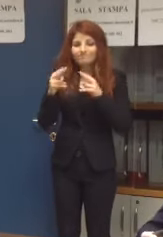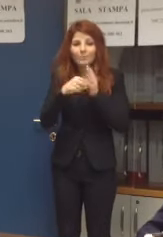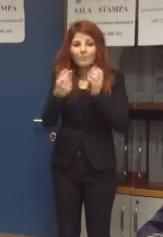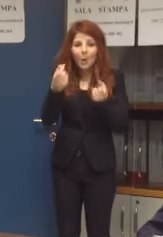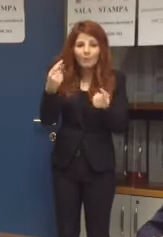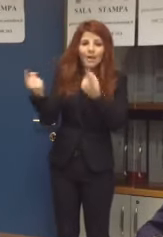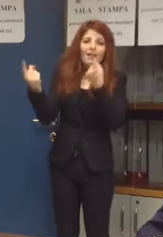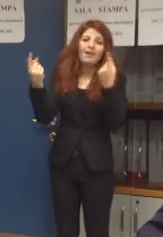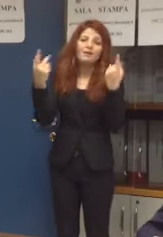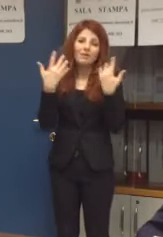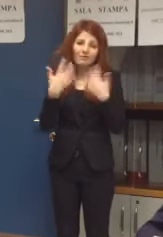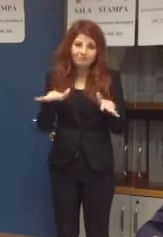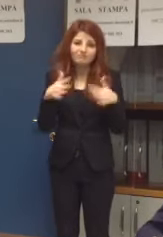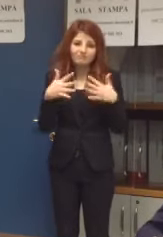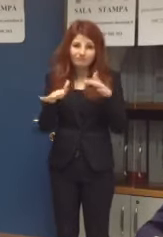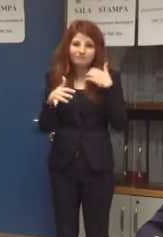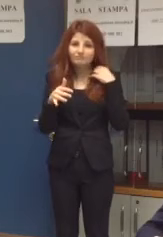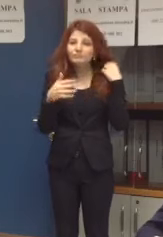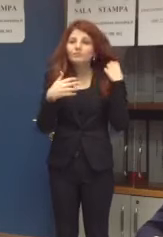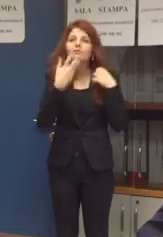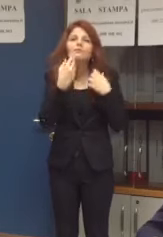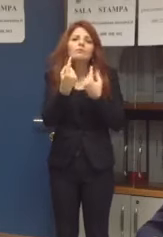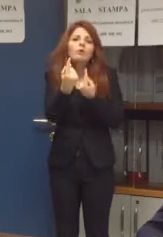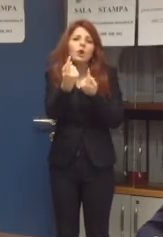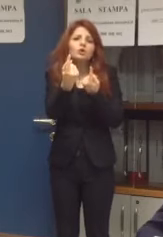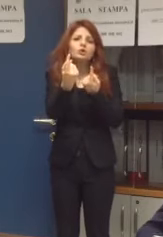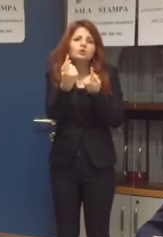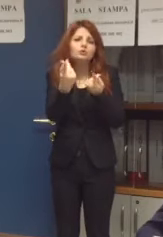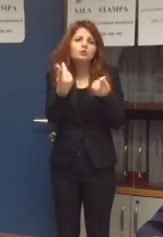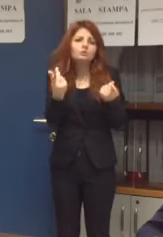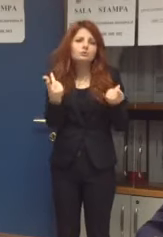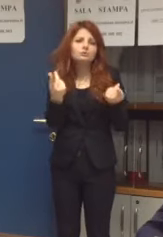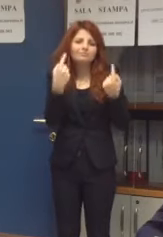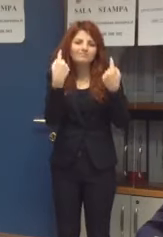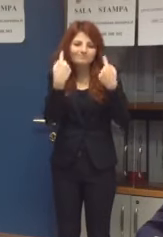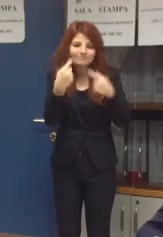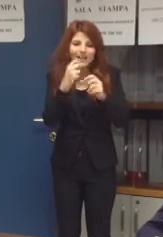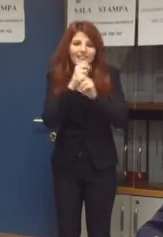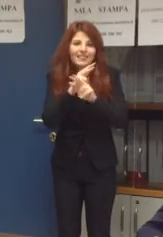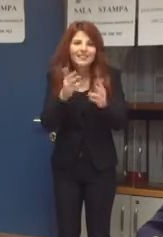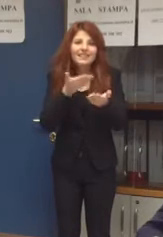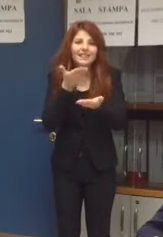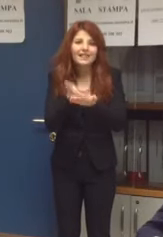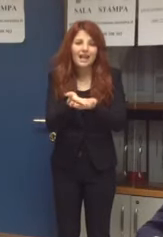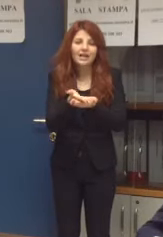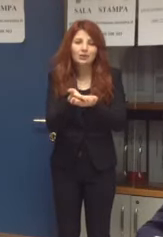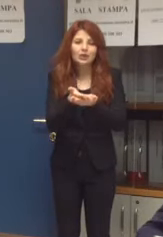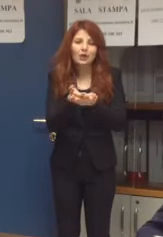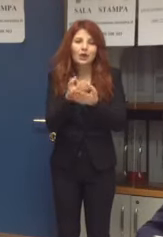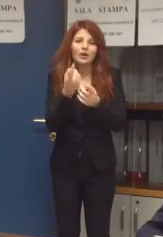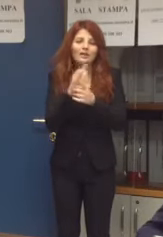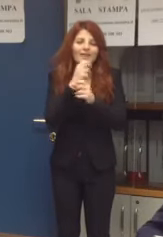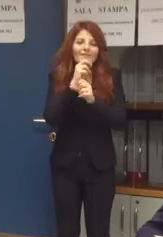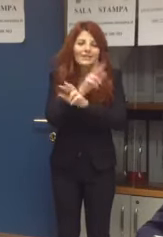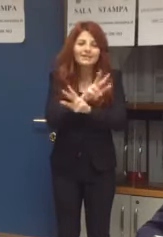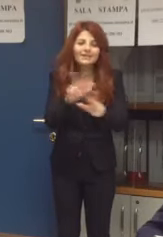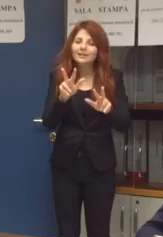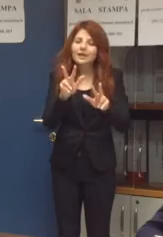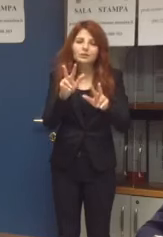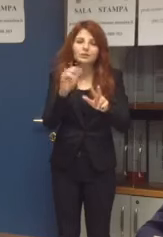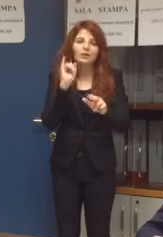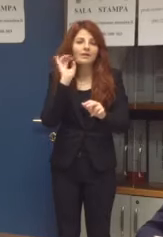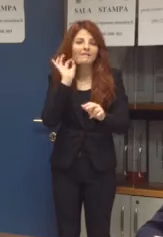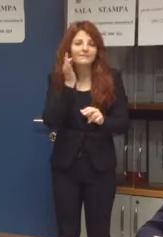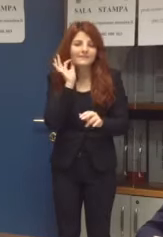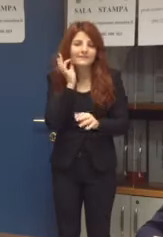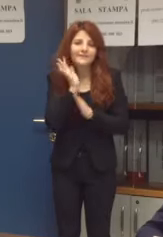ribadire è di essere quanto più puntuali possibili nelle dichiarazioni, di dichiarare tutti i redditi che sono